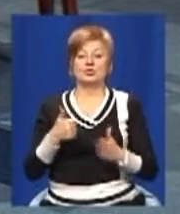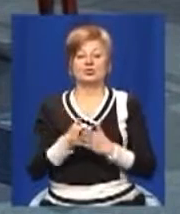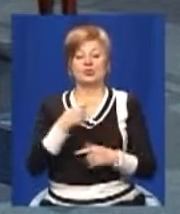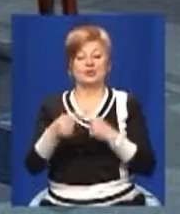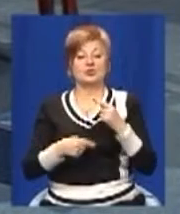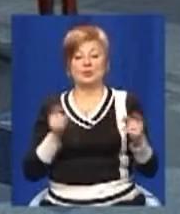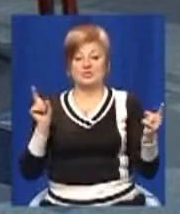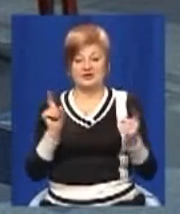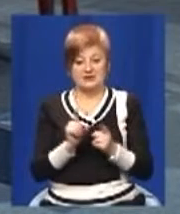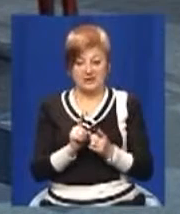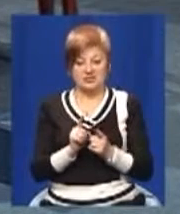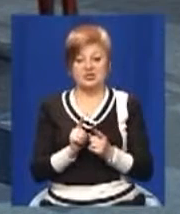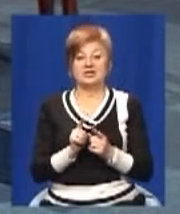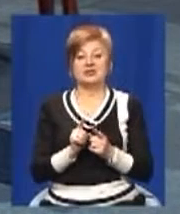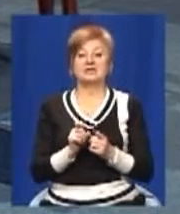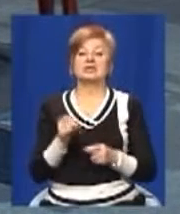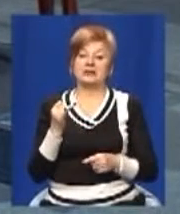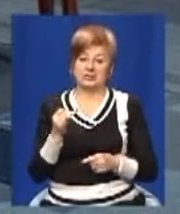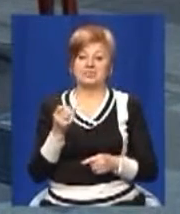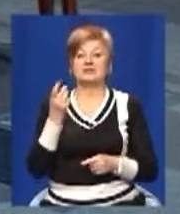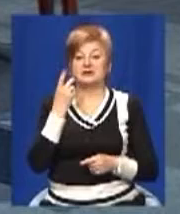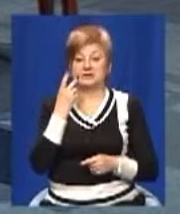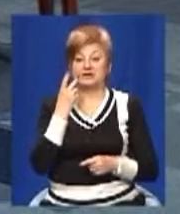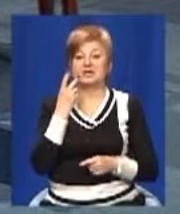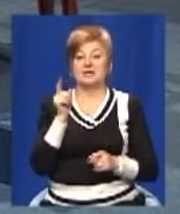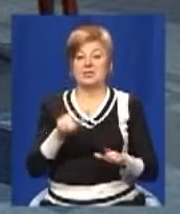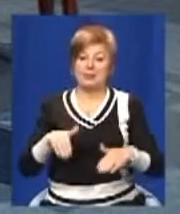наступних зустрічей, так? Так. І, звичайно,